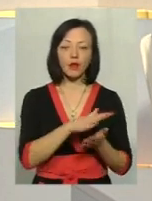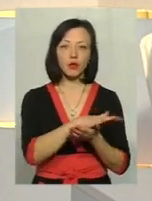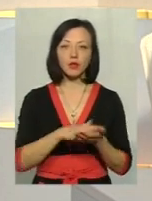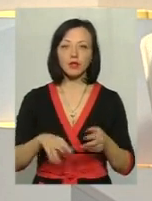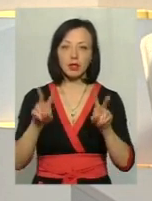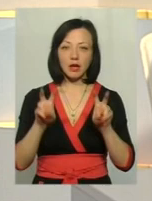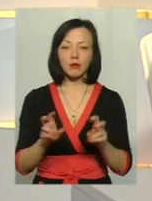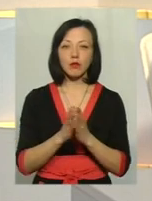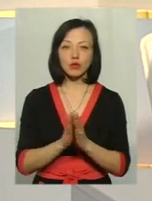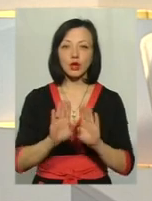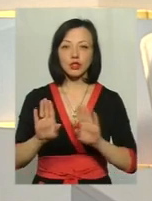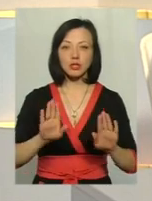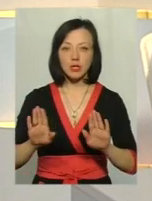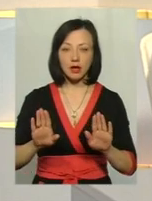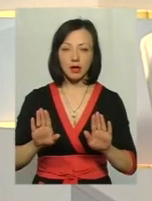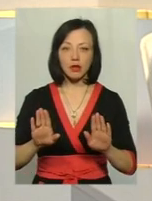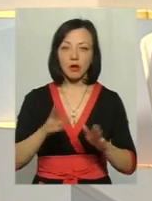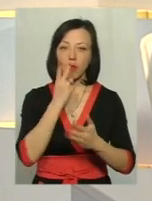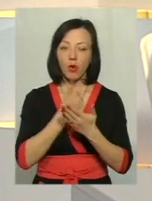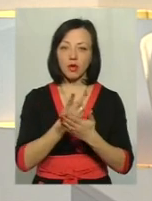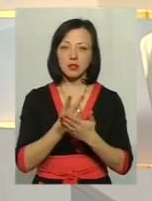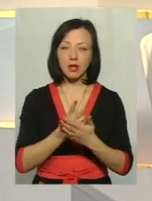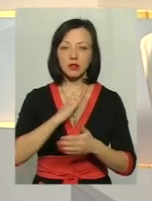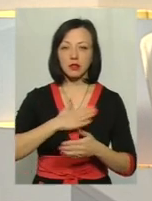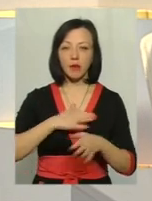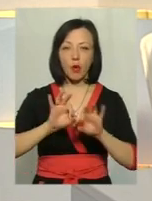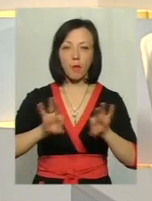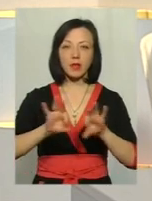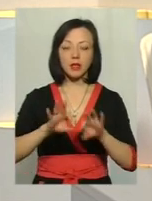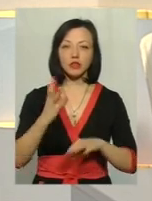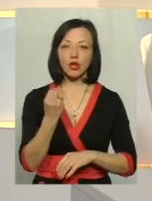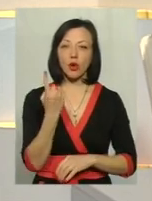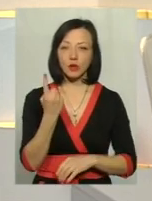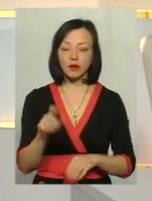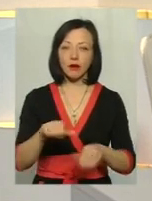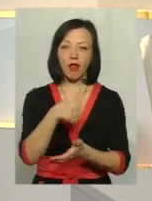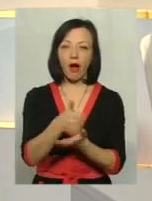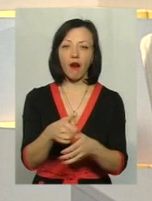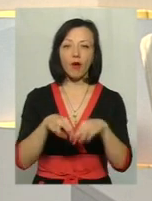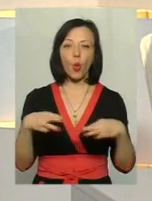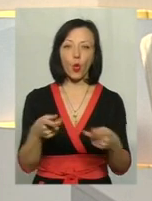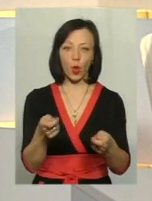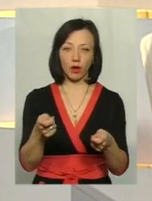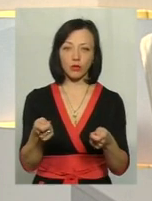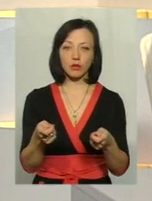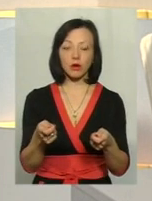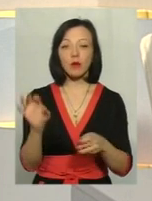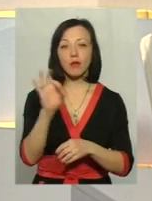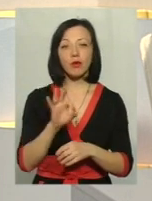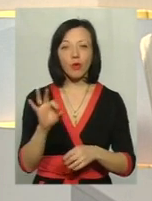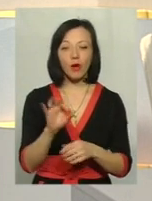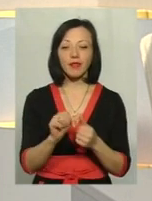теми я прошу режисера показати нам коментар ще один глави уряду, в якому йдеться